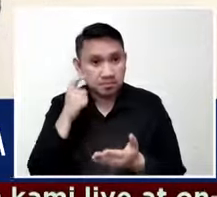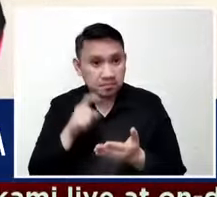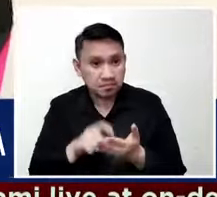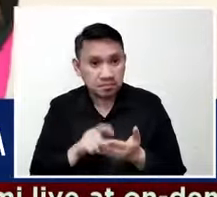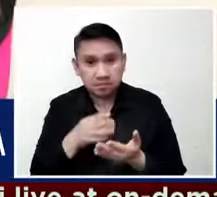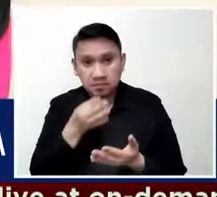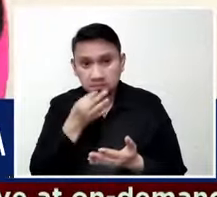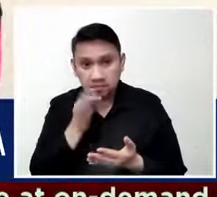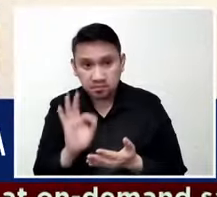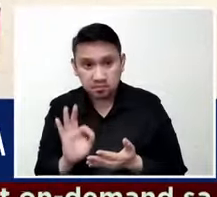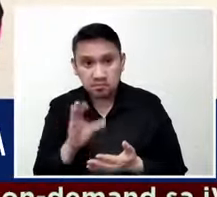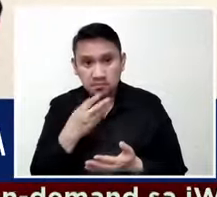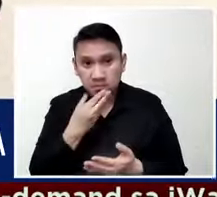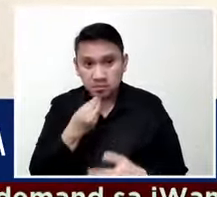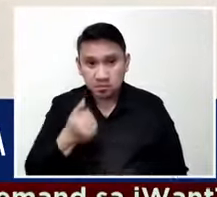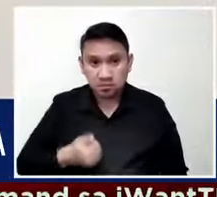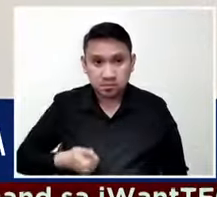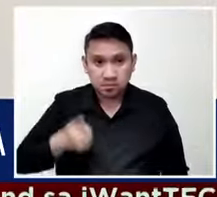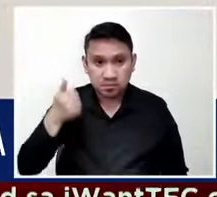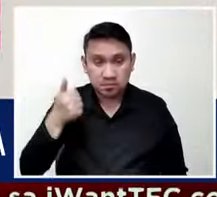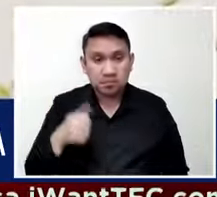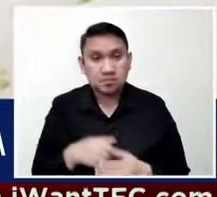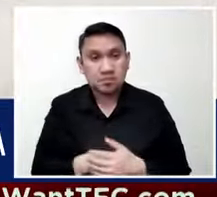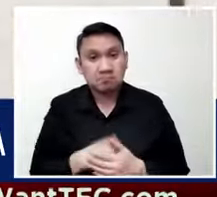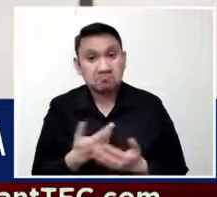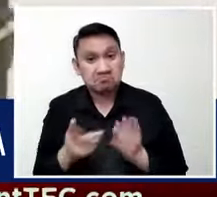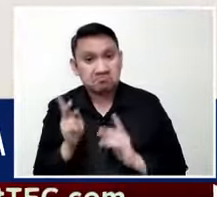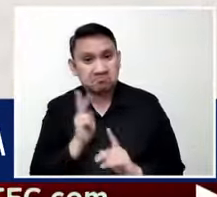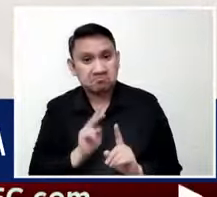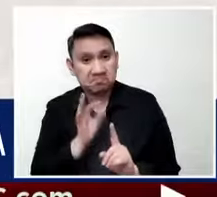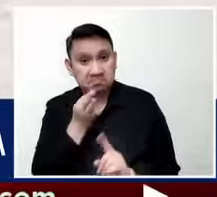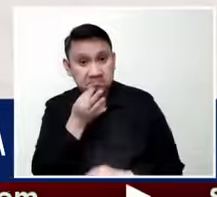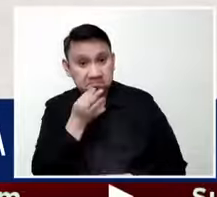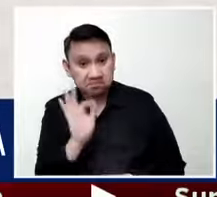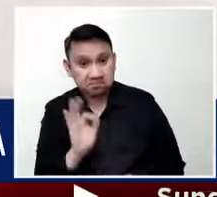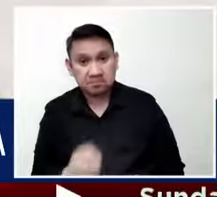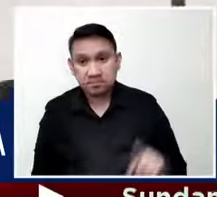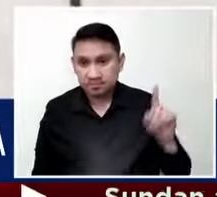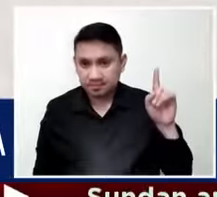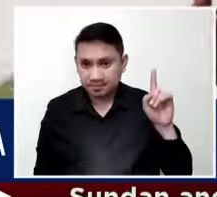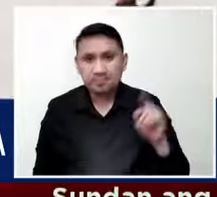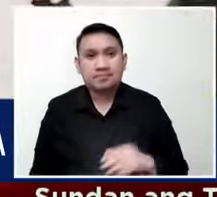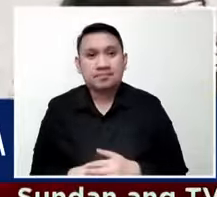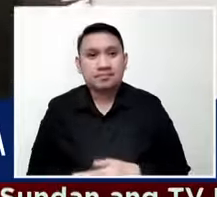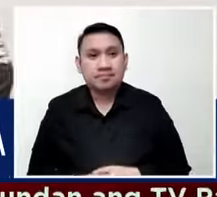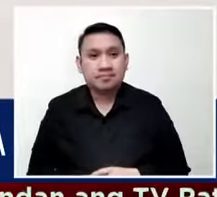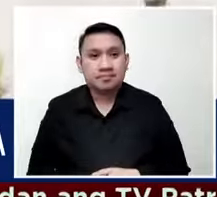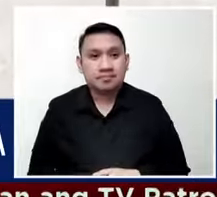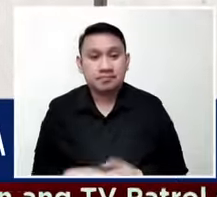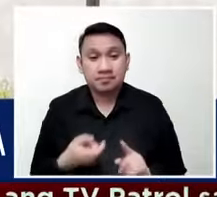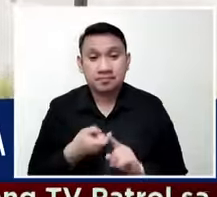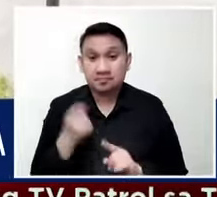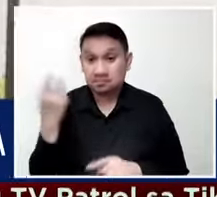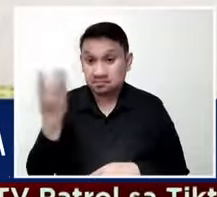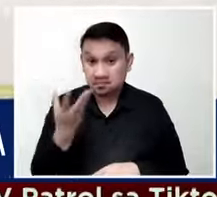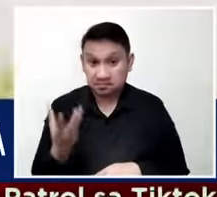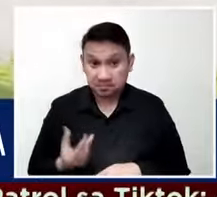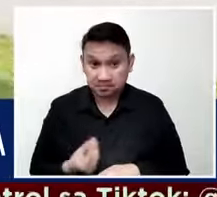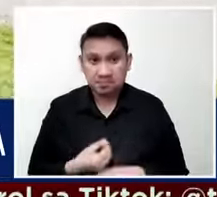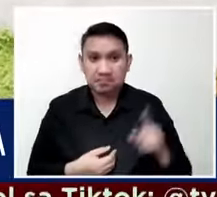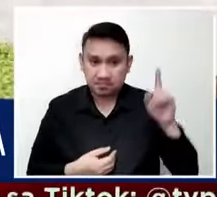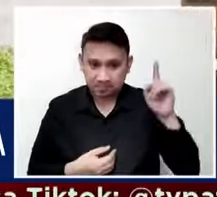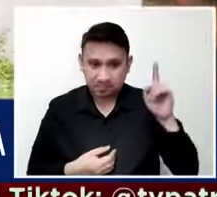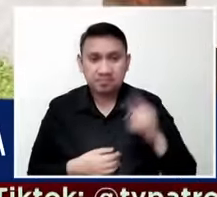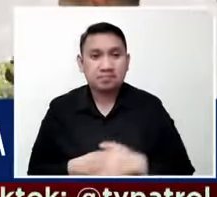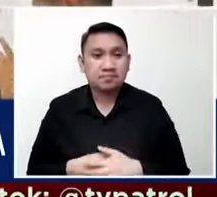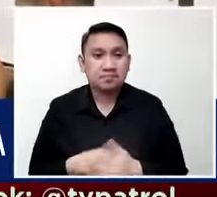favorites na nagwagi bilang darling of the press. Na sina Ira Patricia Malaluan ng Batangas City, Jaisel